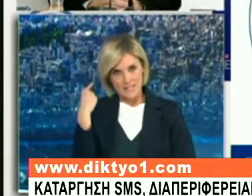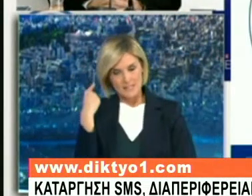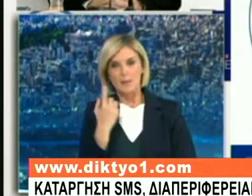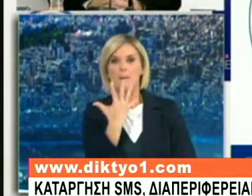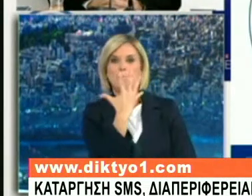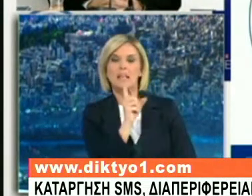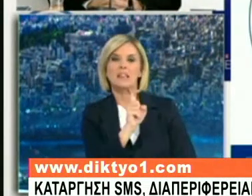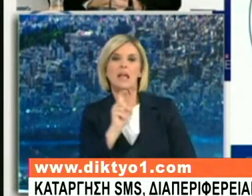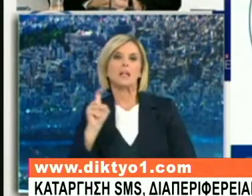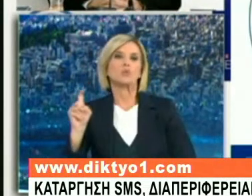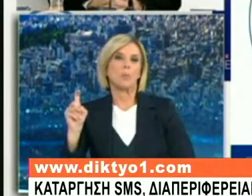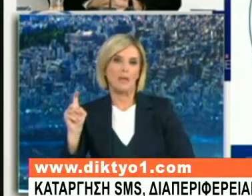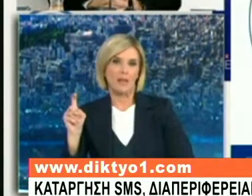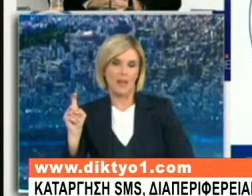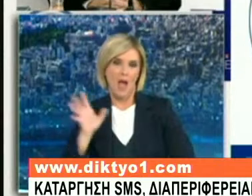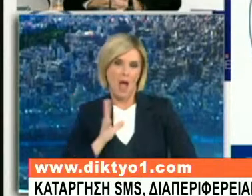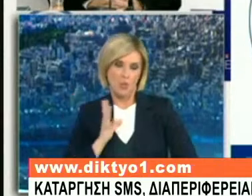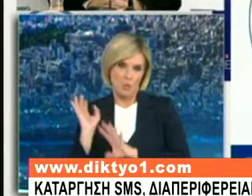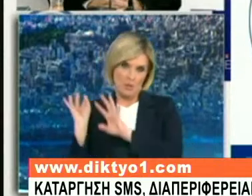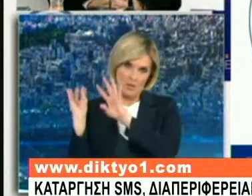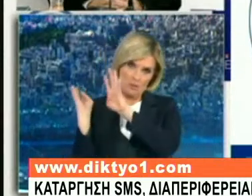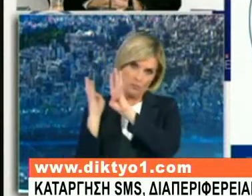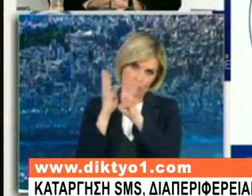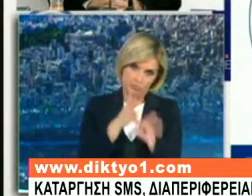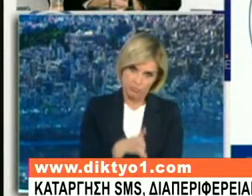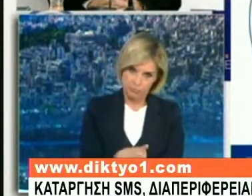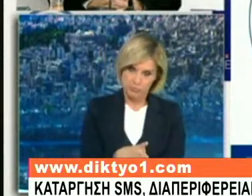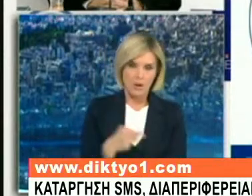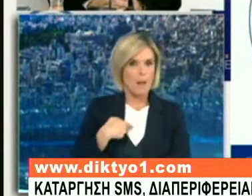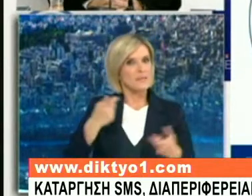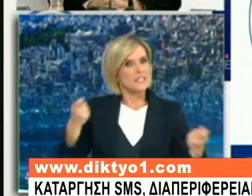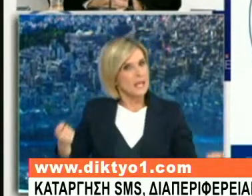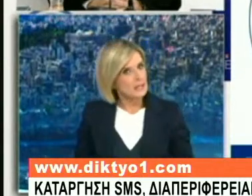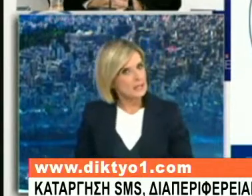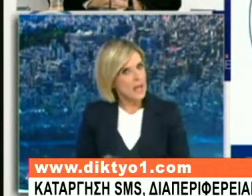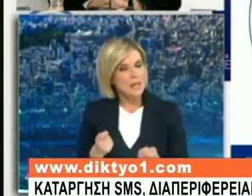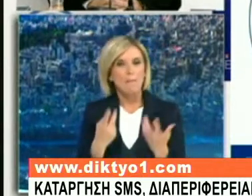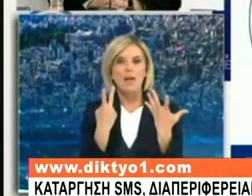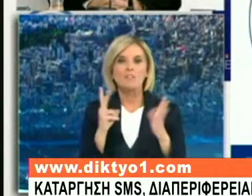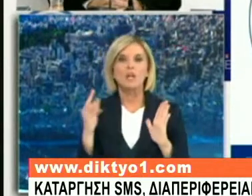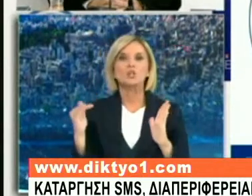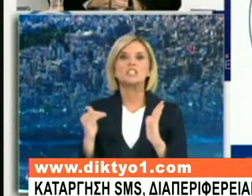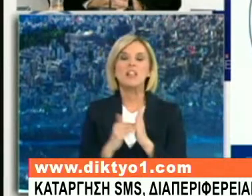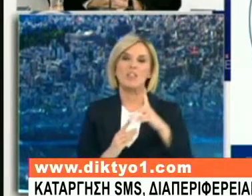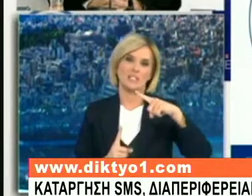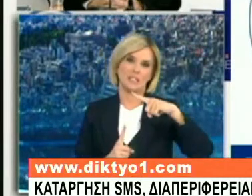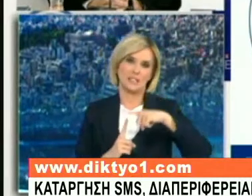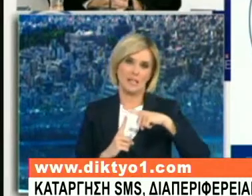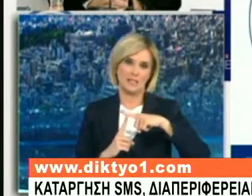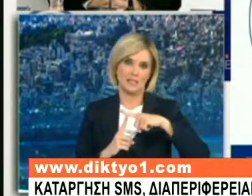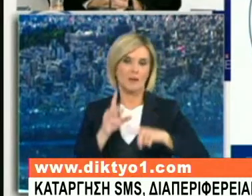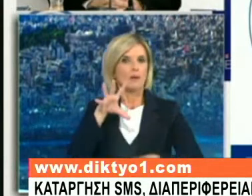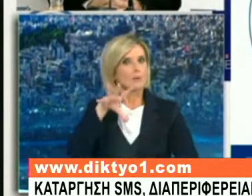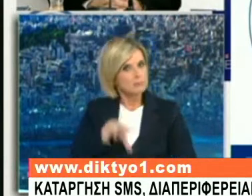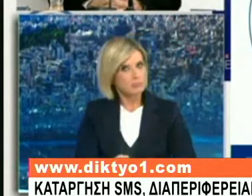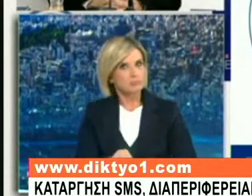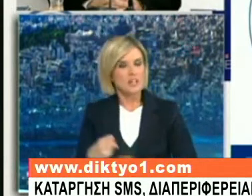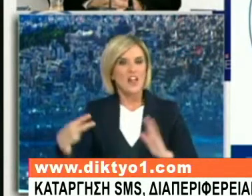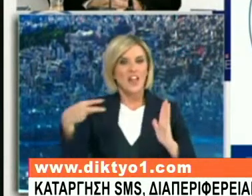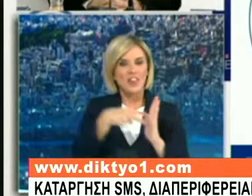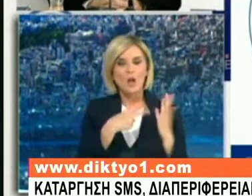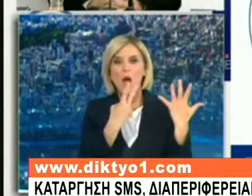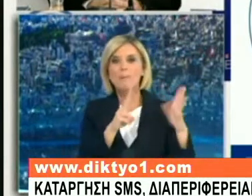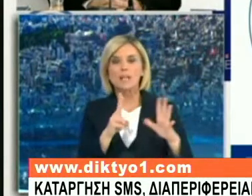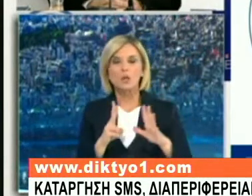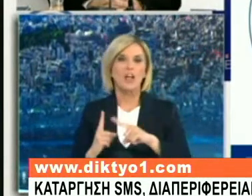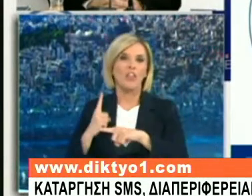πύλες εισόδου όλης της χώρας και πραγματοποιήσαμε περίπου 700.000 δειγματοληψίες. Εντοπίσαμε έτσι κοντά 2.700